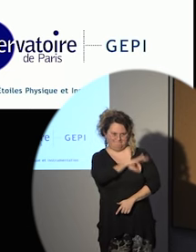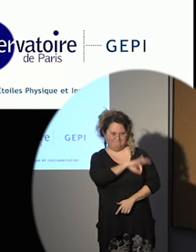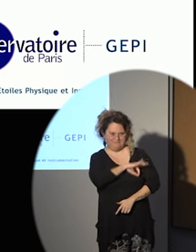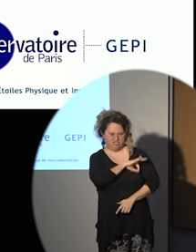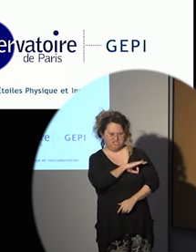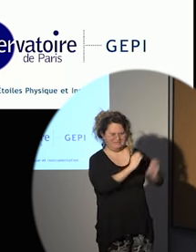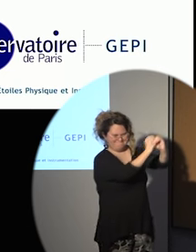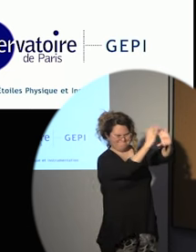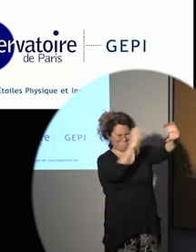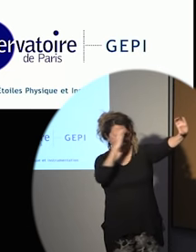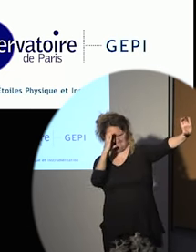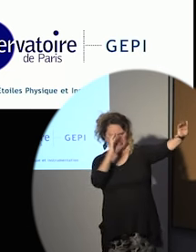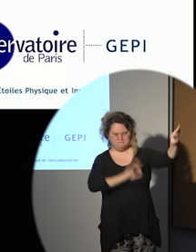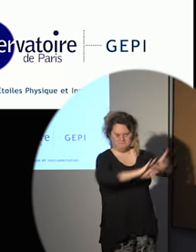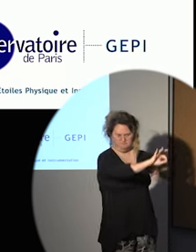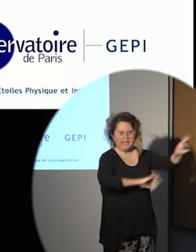Et puis